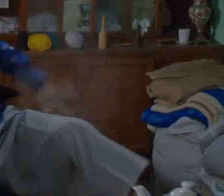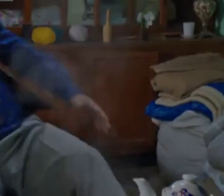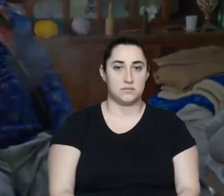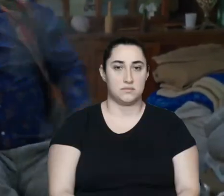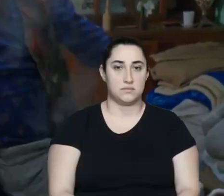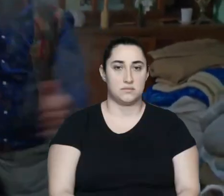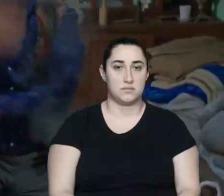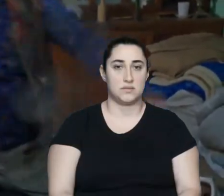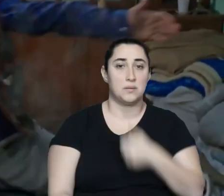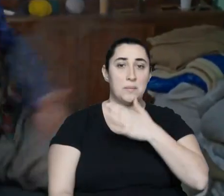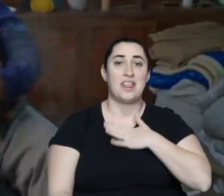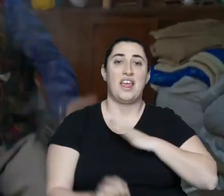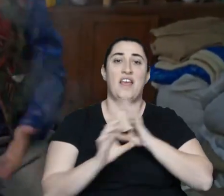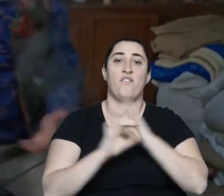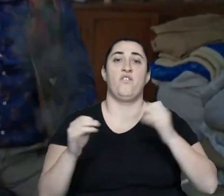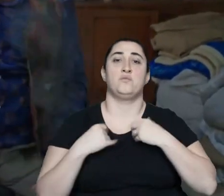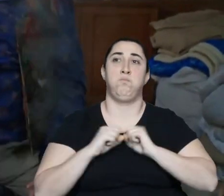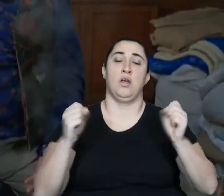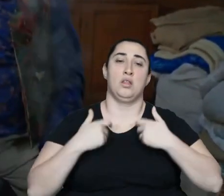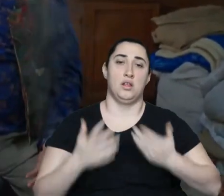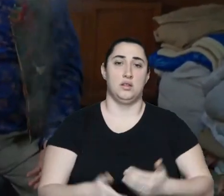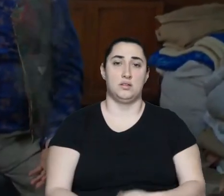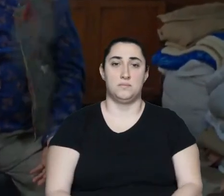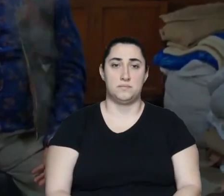Hey! Ya bana nefessizlikle jortladım ya!